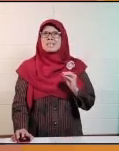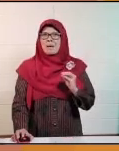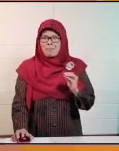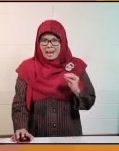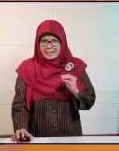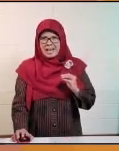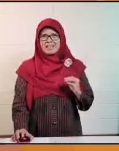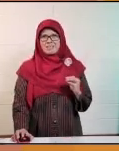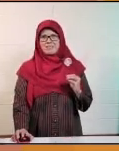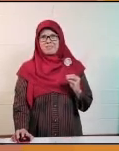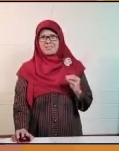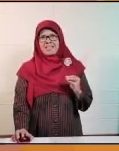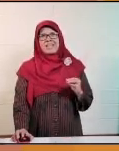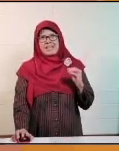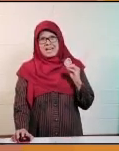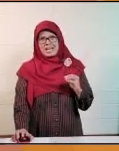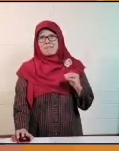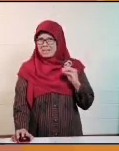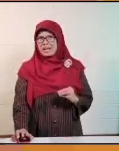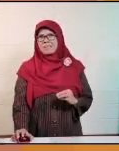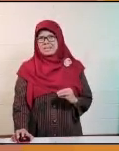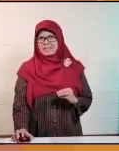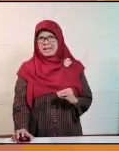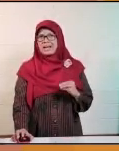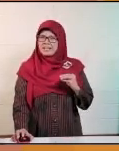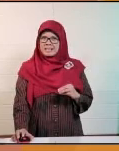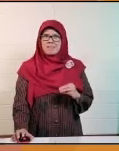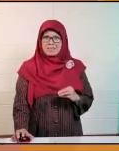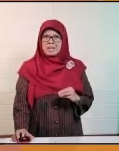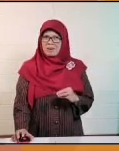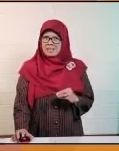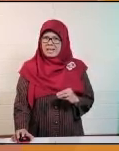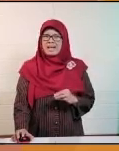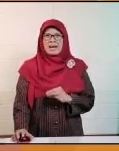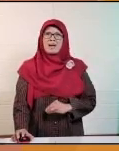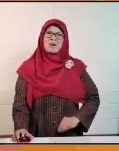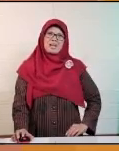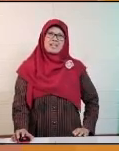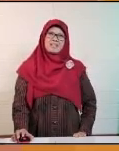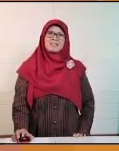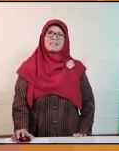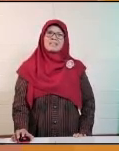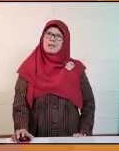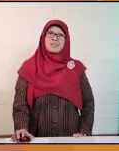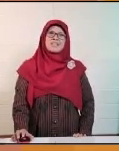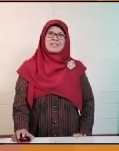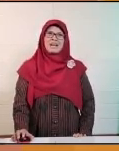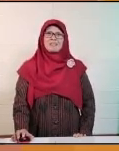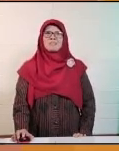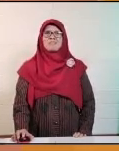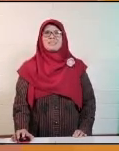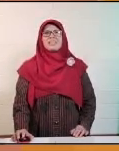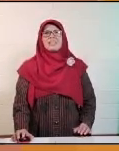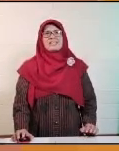masa peralihan dari masa remaja ke masa dewasa awal Apa